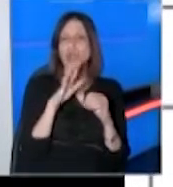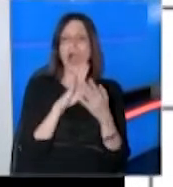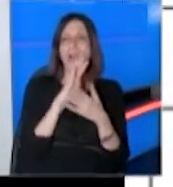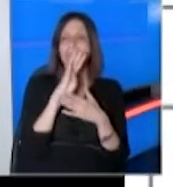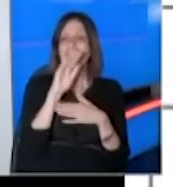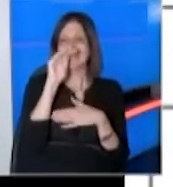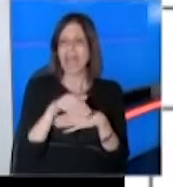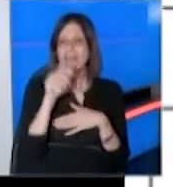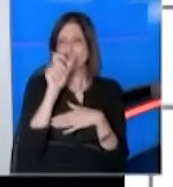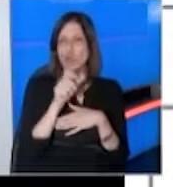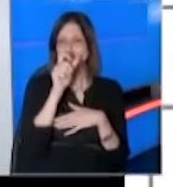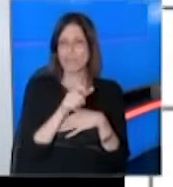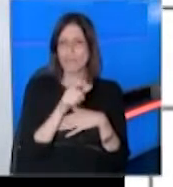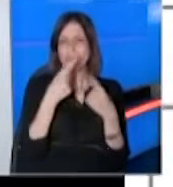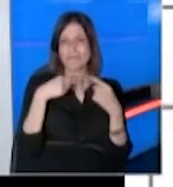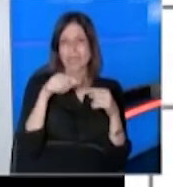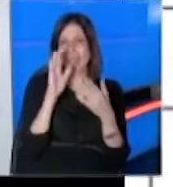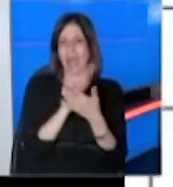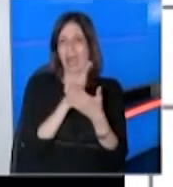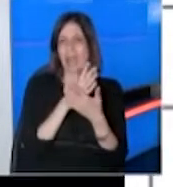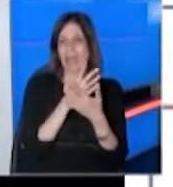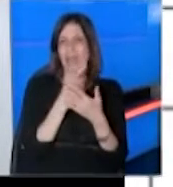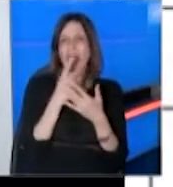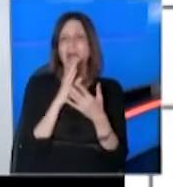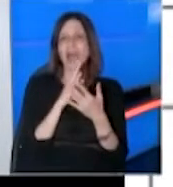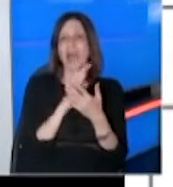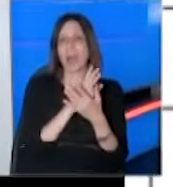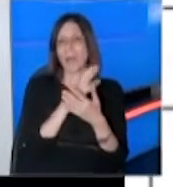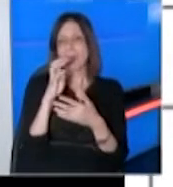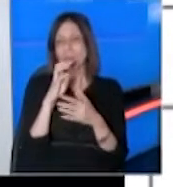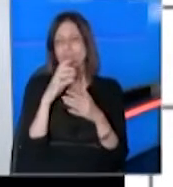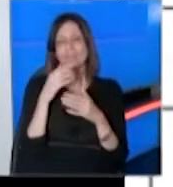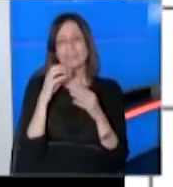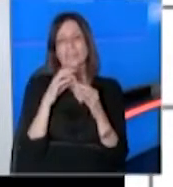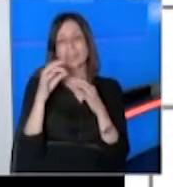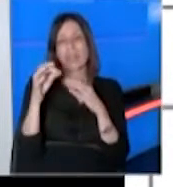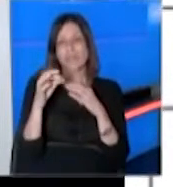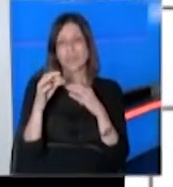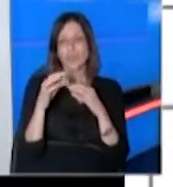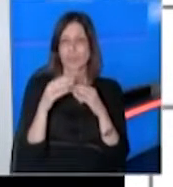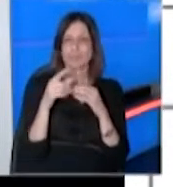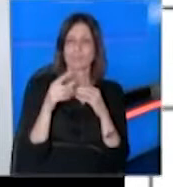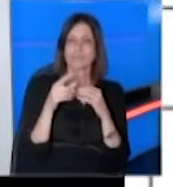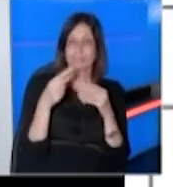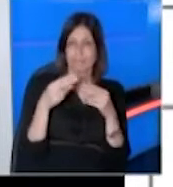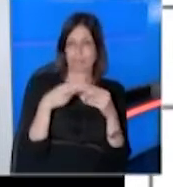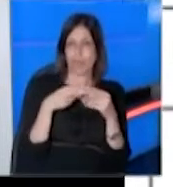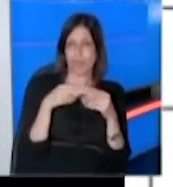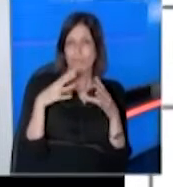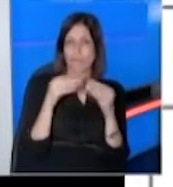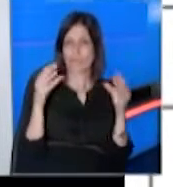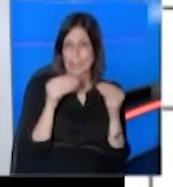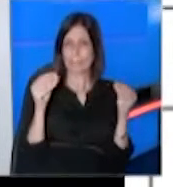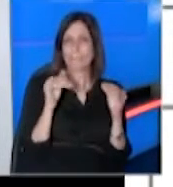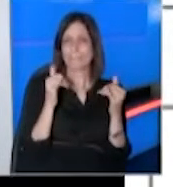תושבים, ועדת הפרוגרמות קבעה להם, 400,000 דונם מגיע להם, חקלאי, אני מזכיר. ואשכול זו המועצה שבעצם צמודה לאופקים? אשכול